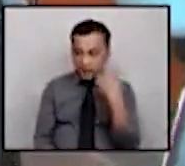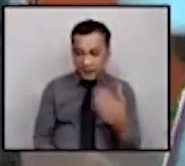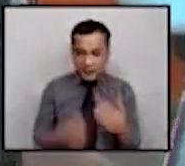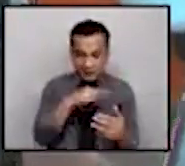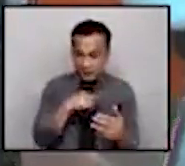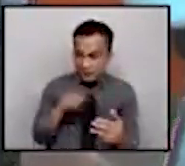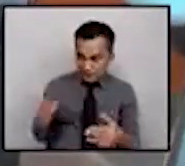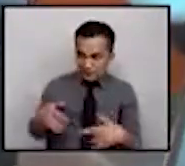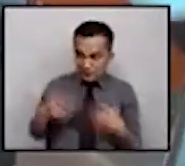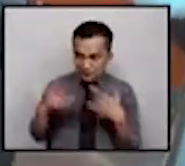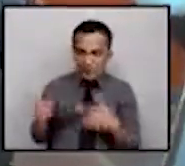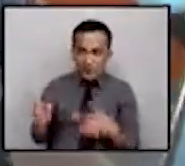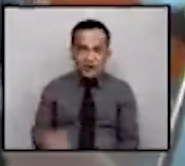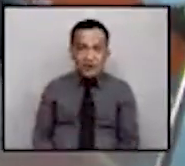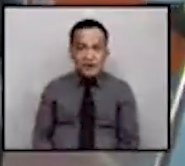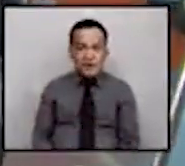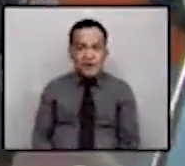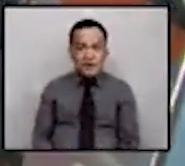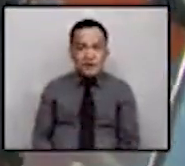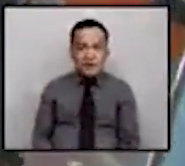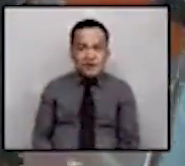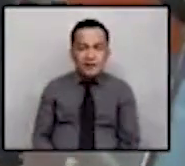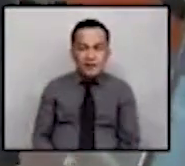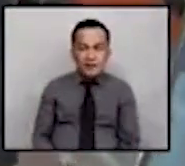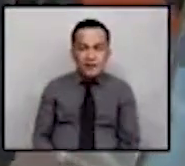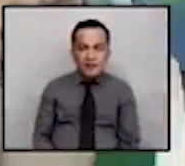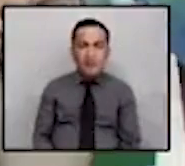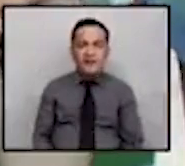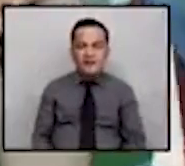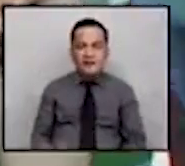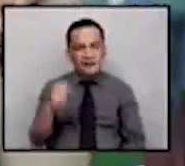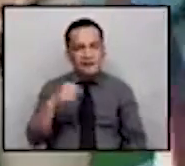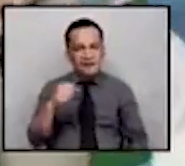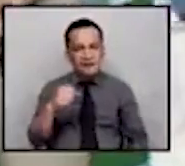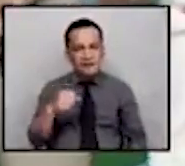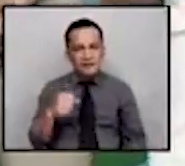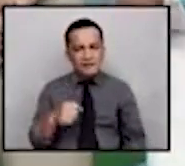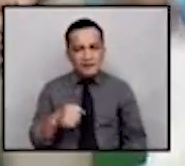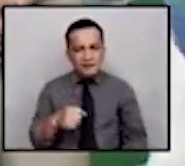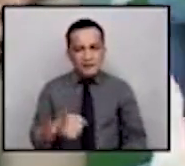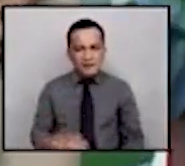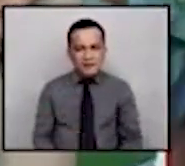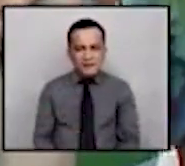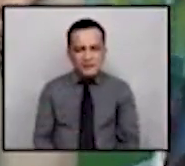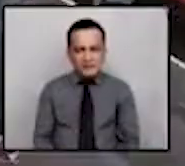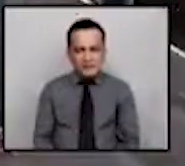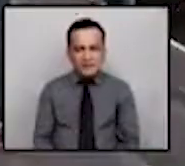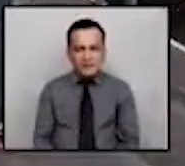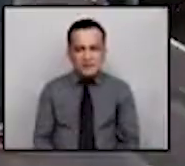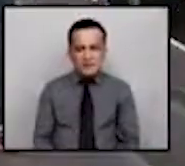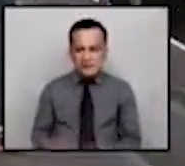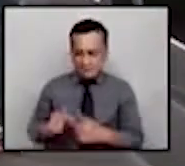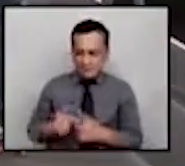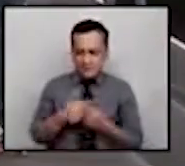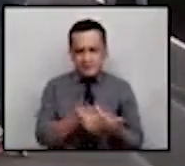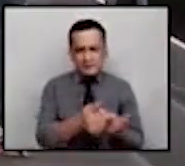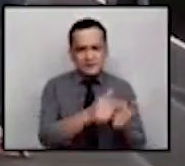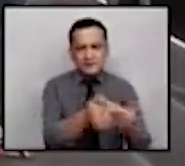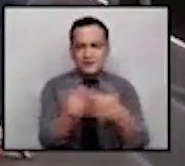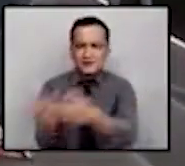ko. Ano yung may-ari? Yun nga yun. Pwede may pamana. Adoption. Ipapamana natin sa iba. Sa mga